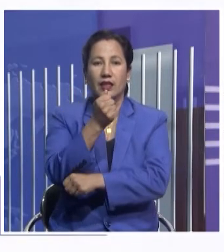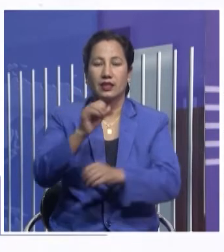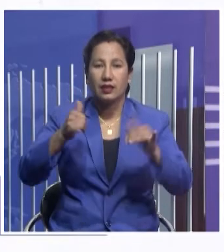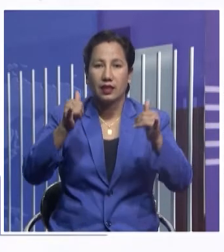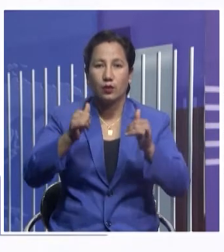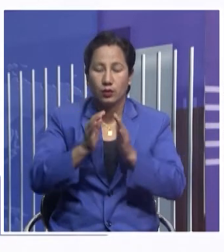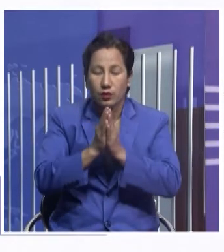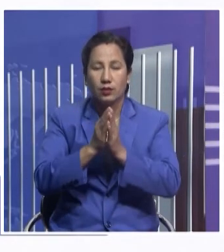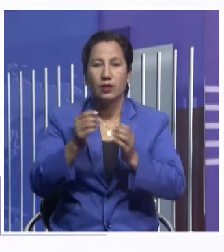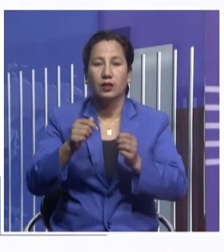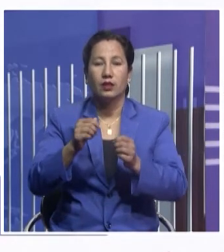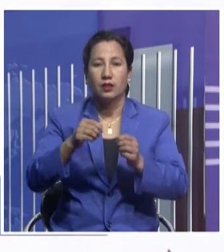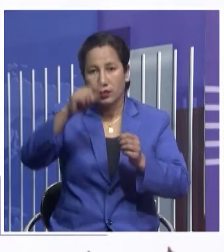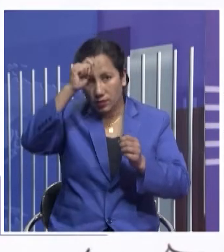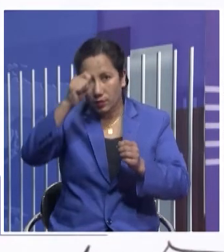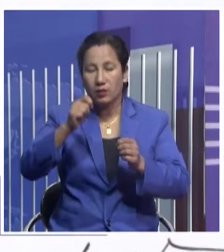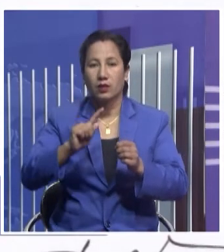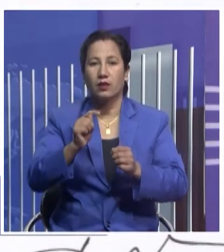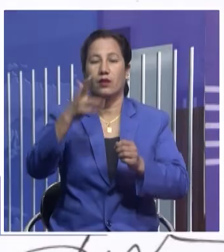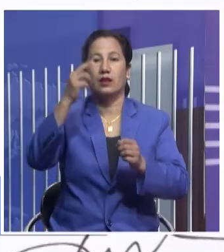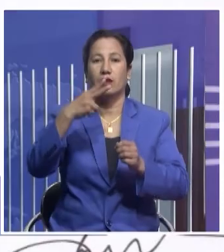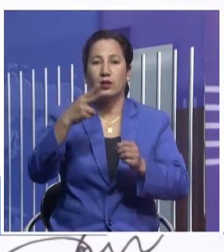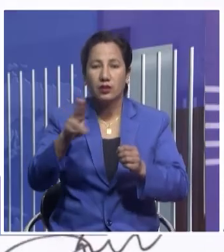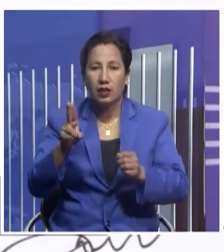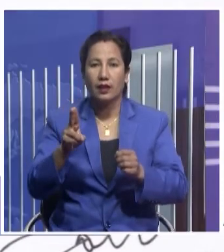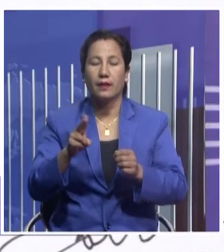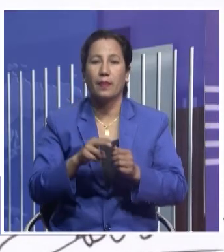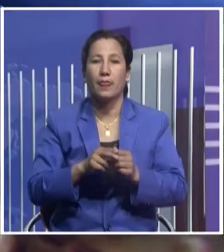प्रतिभा सम्मान। सम्मानित हुनेमा कर्णाली प्रदेशका 2 जना।